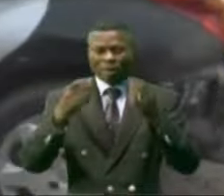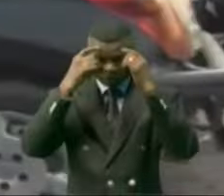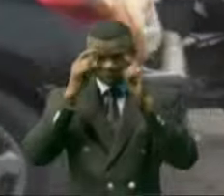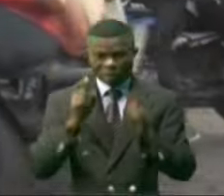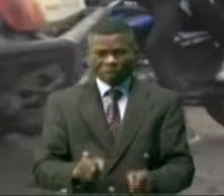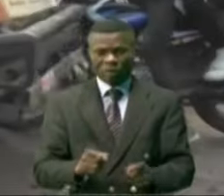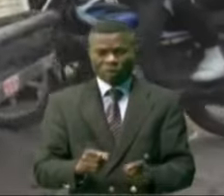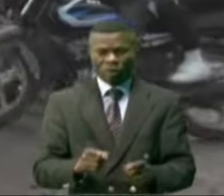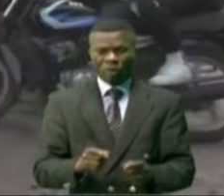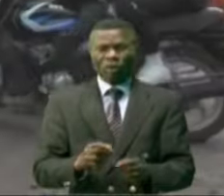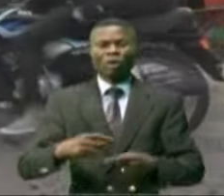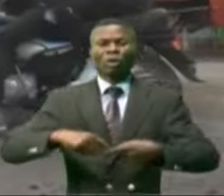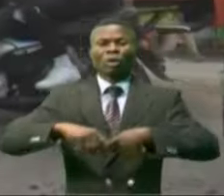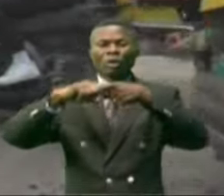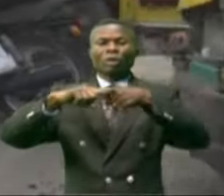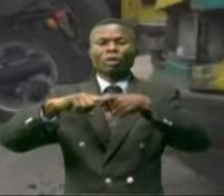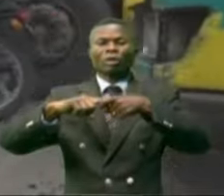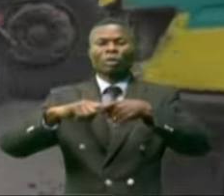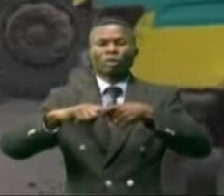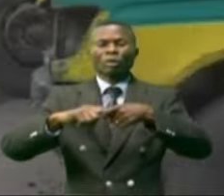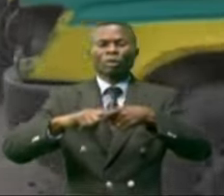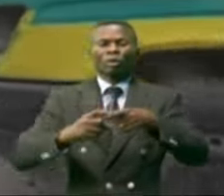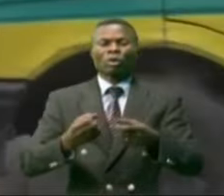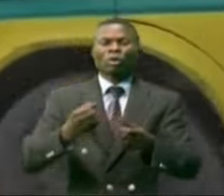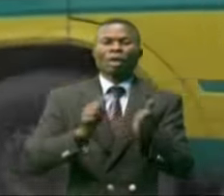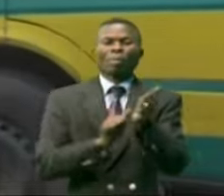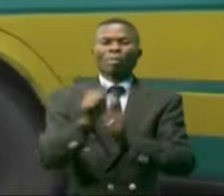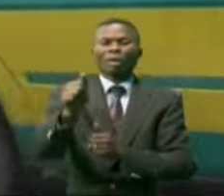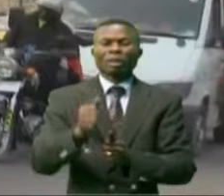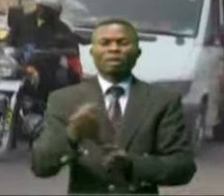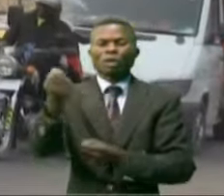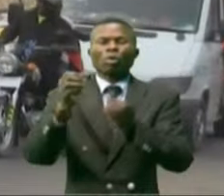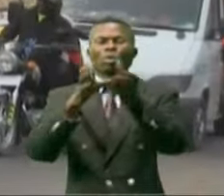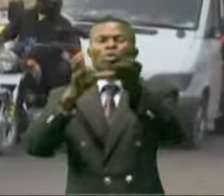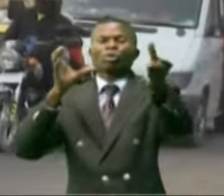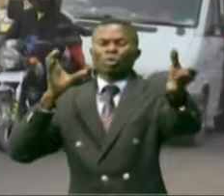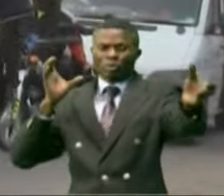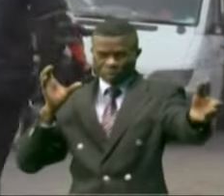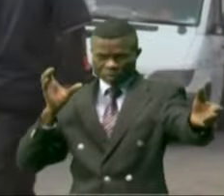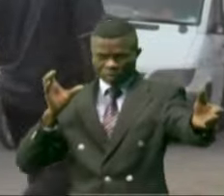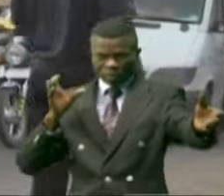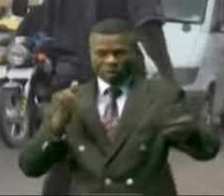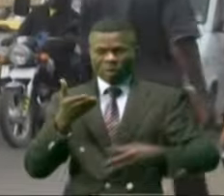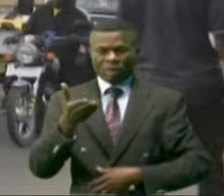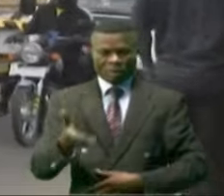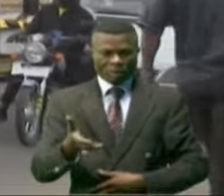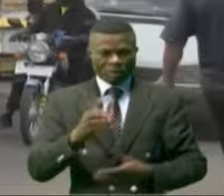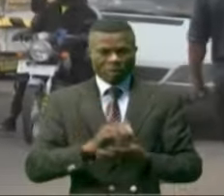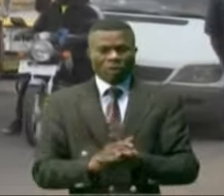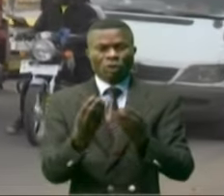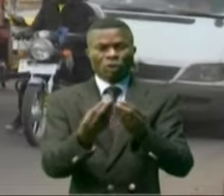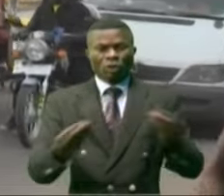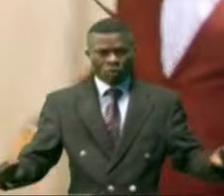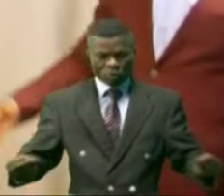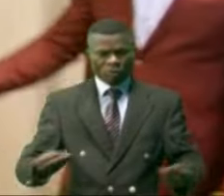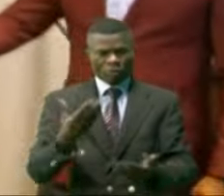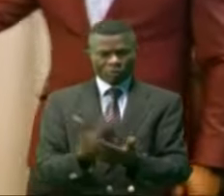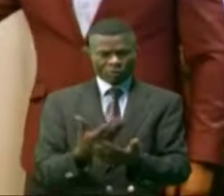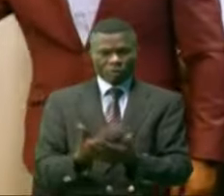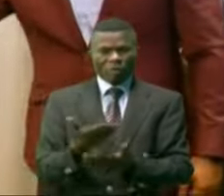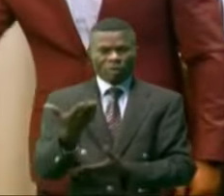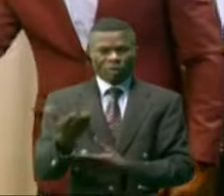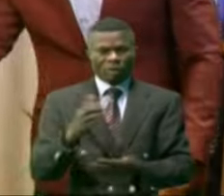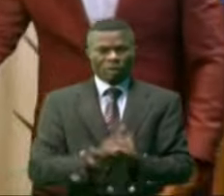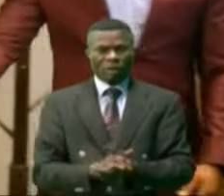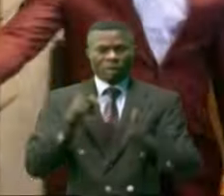prises interdisant notamment la circulation des gros véhicules avant 22 heures. Pour une solution d'urgence, le